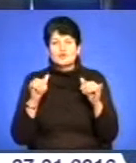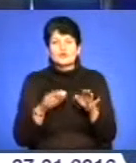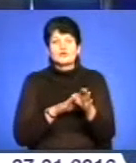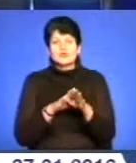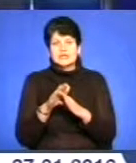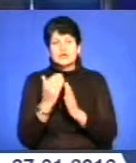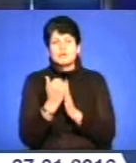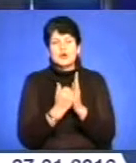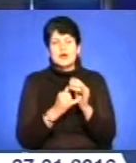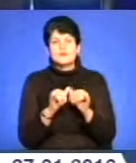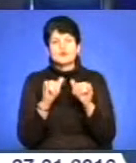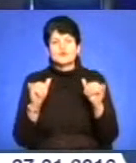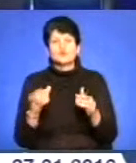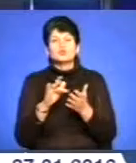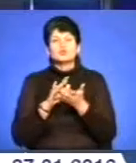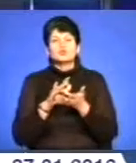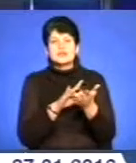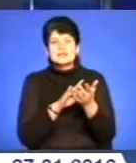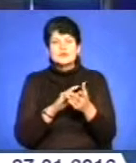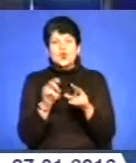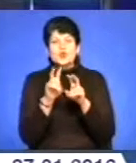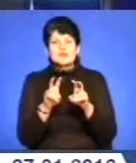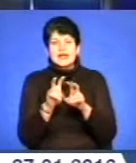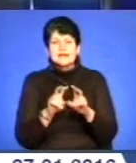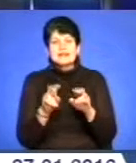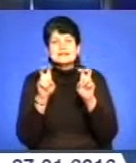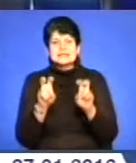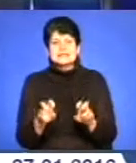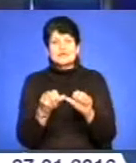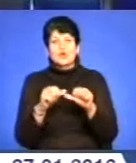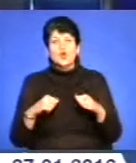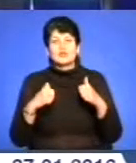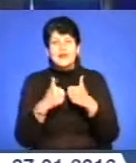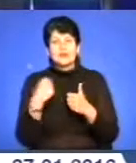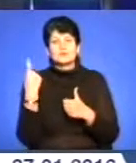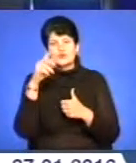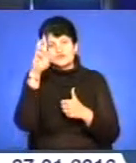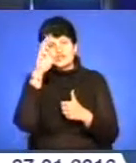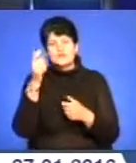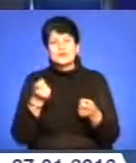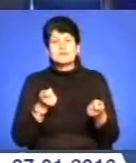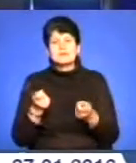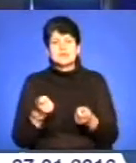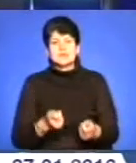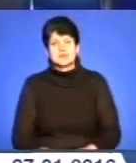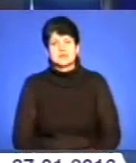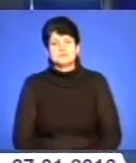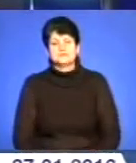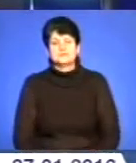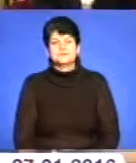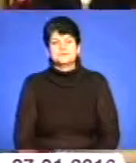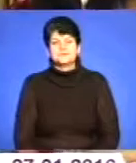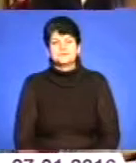розвитку туризму на Тернопільщині розглянули на засіданні колегії обласної державної адміністрації. З подробицями – Роман Борщ.